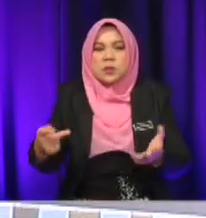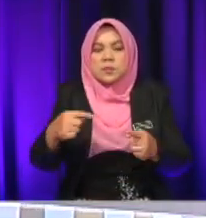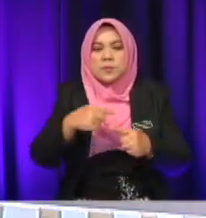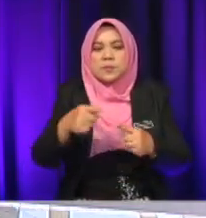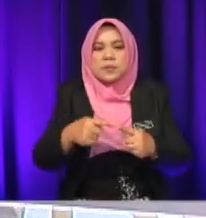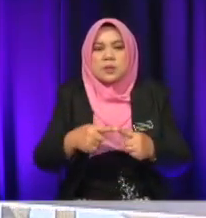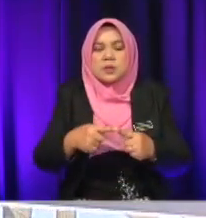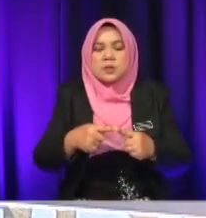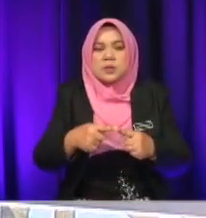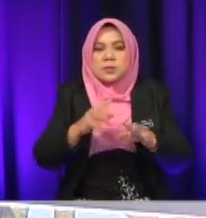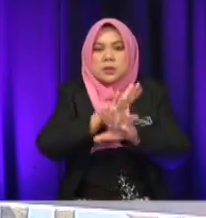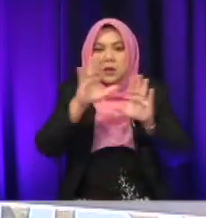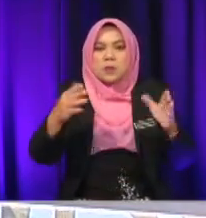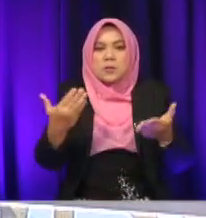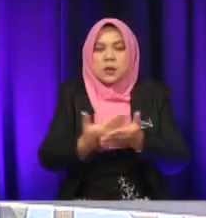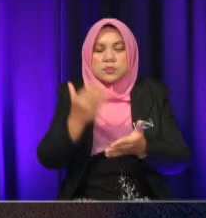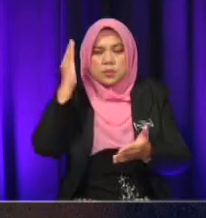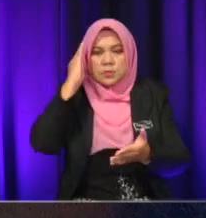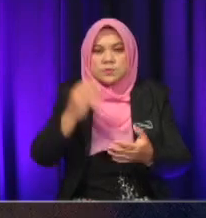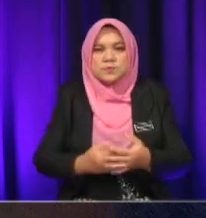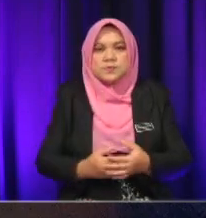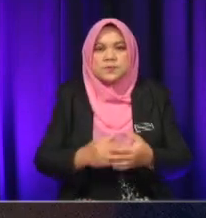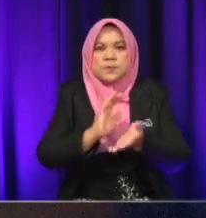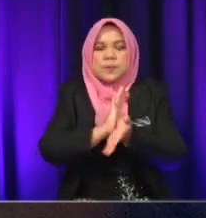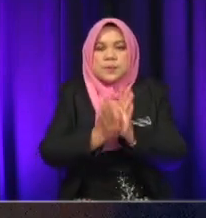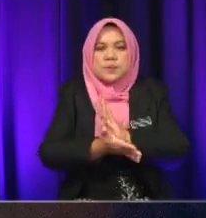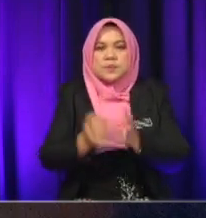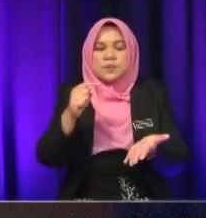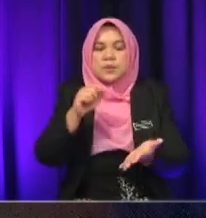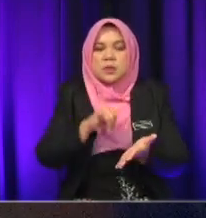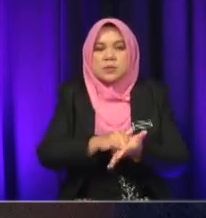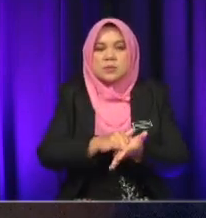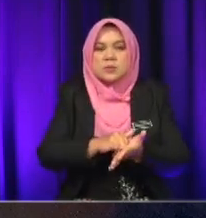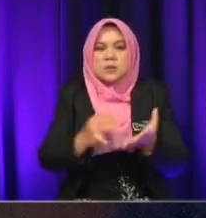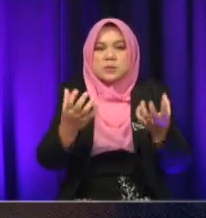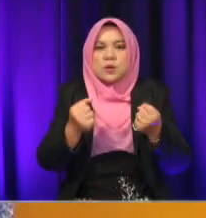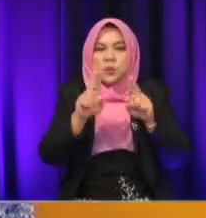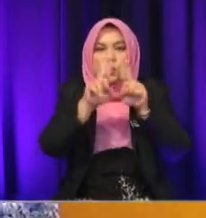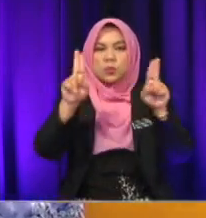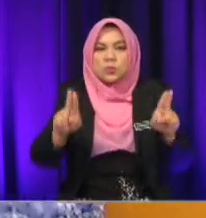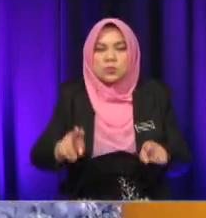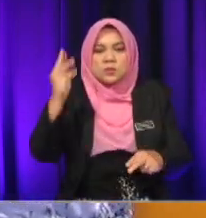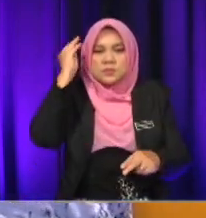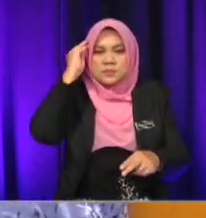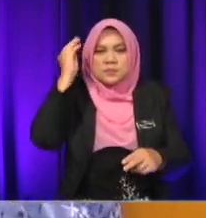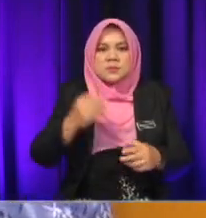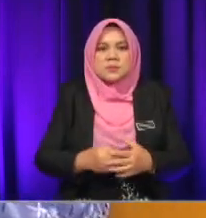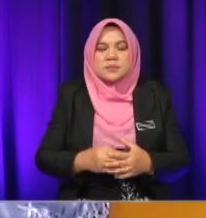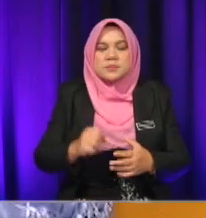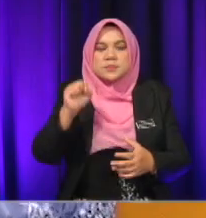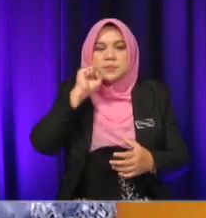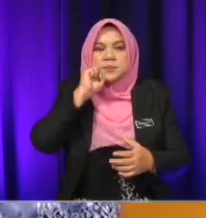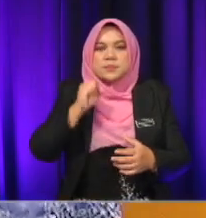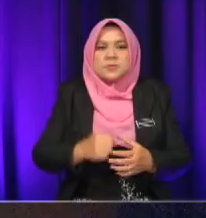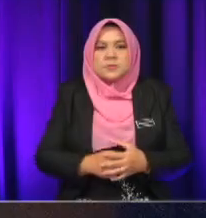menerangkan, barulah faham, cikgu. Betul. Okey. Jadi, di situ cikgu nak uji pula minda Syafiqah. Boleh, cikgu.